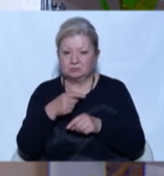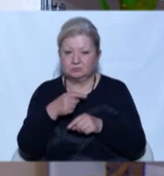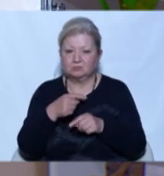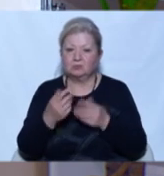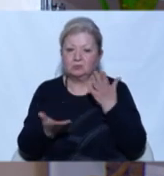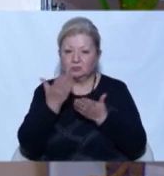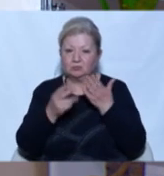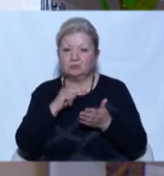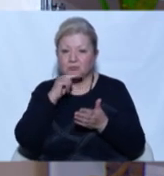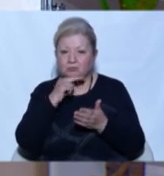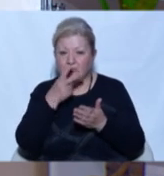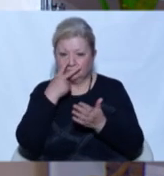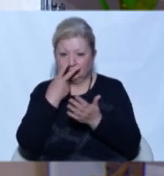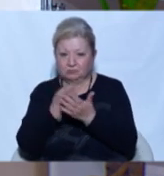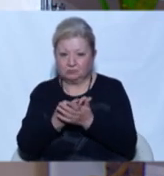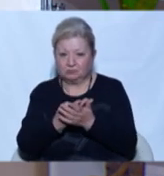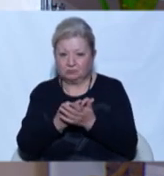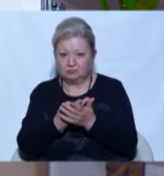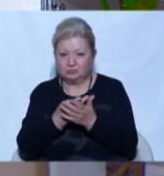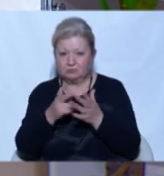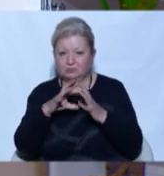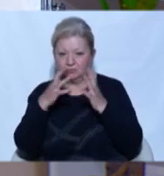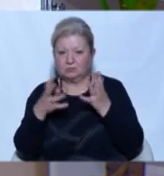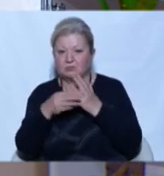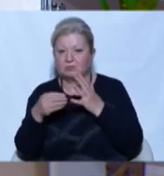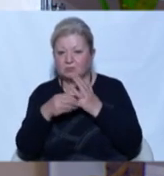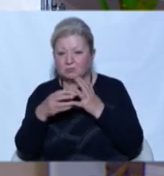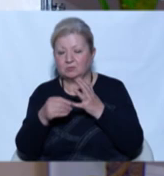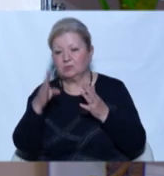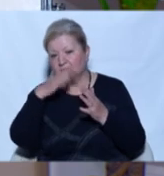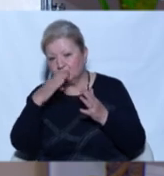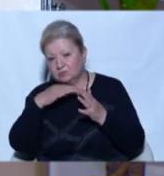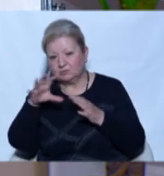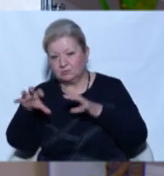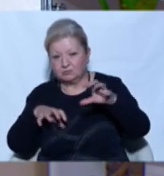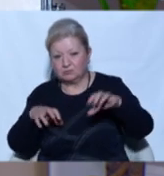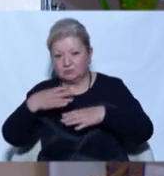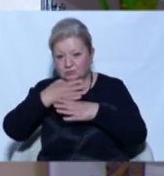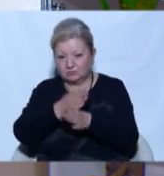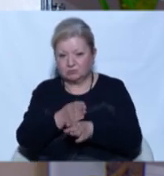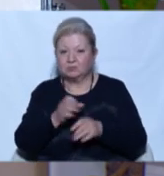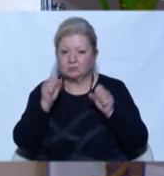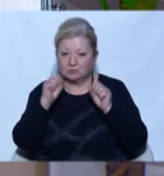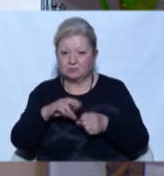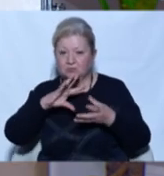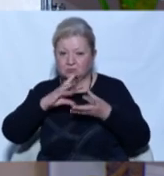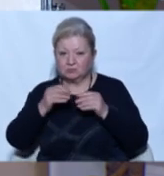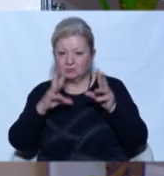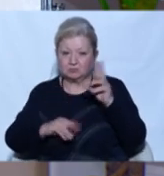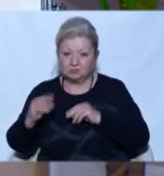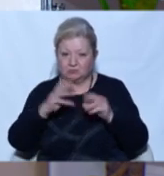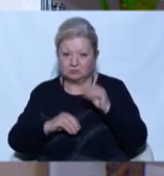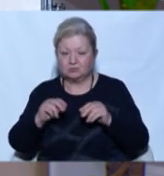თუ დავაკვირდებით ჩვენ ხმელეთისა და წყლის განაწილებას, შესაძლებელია ვივარაუდოთ, რომ